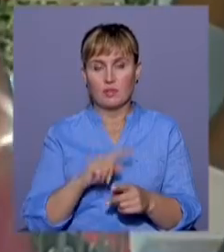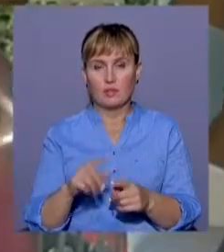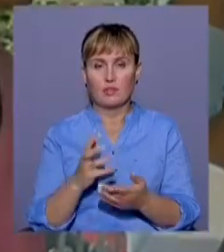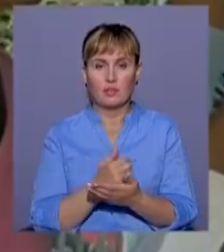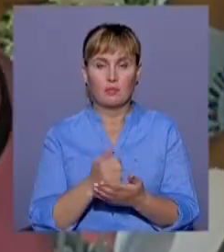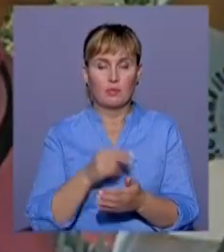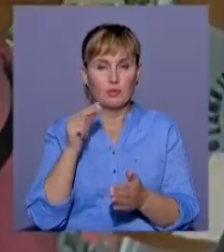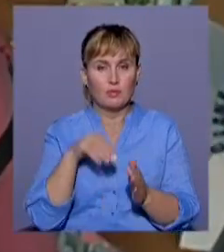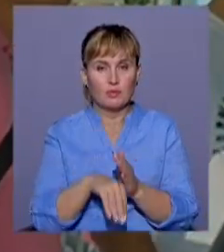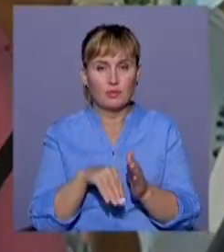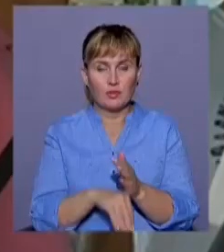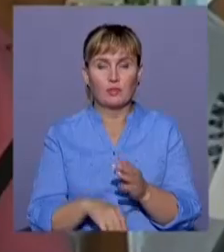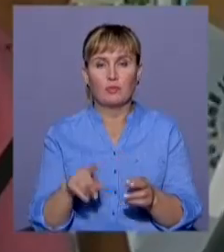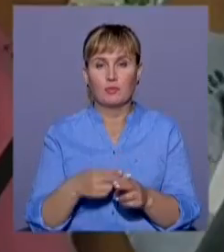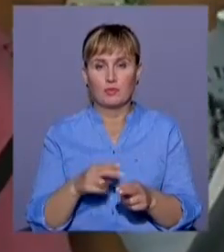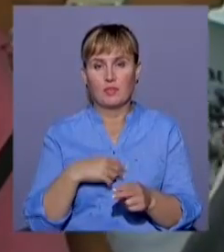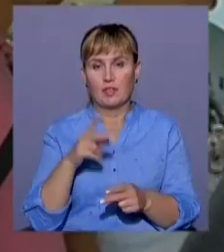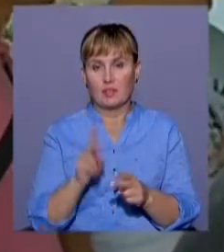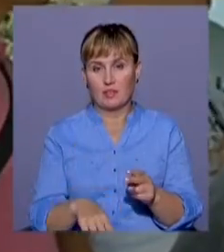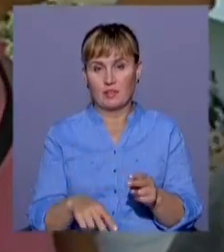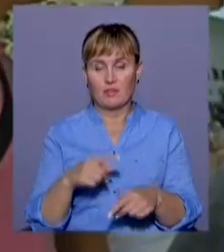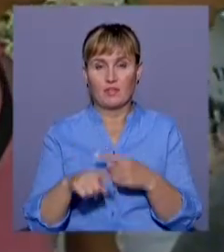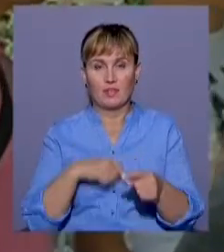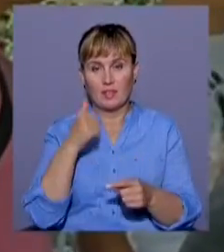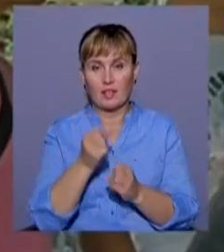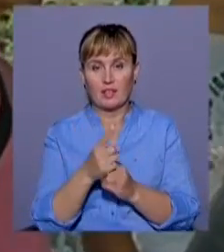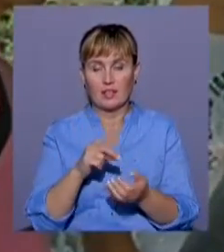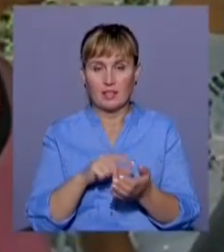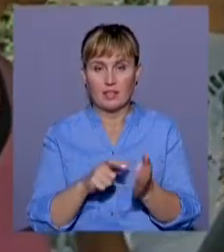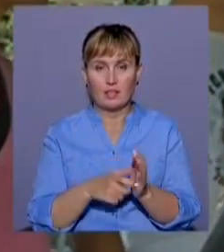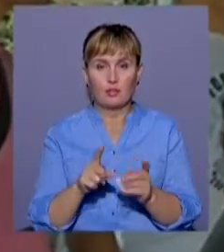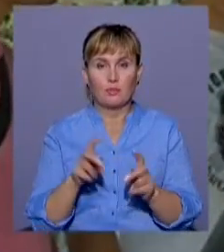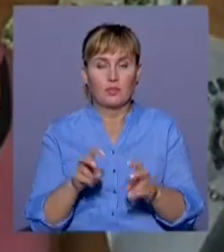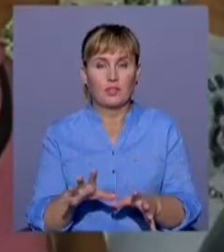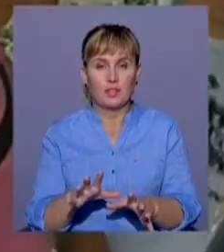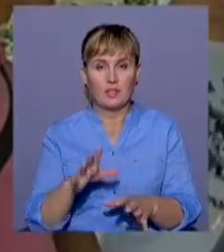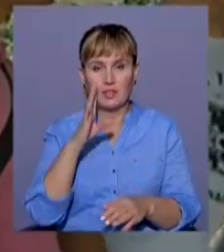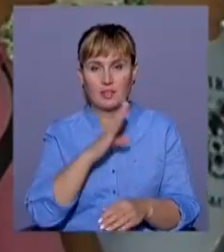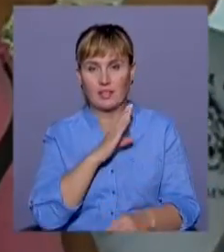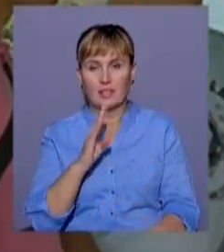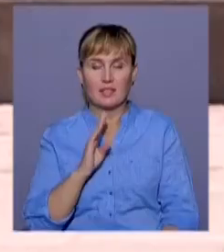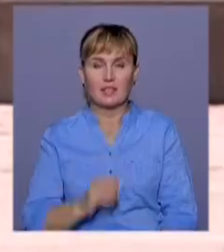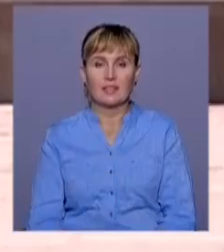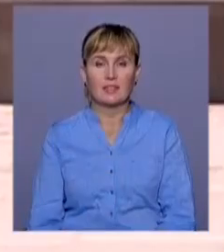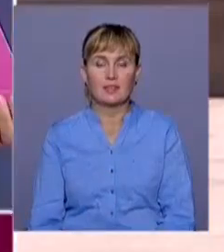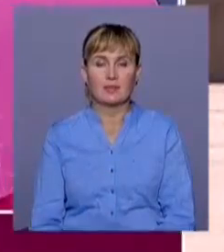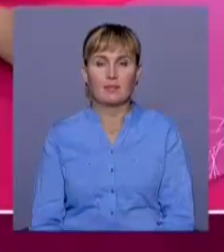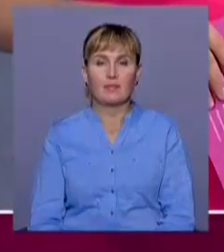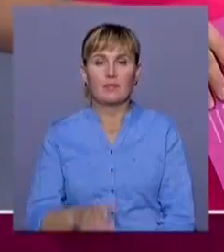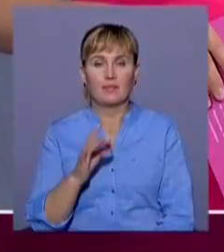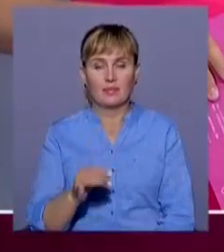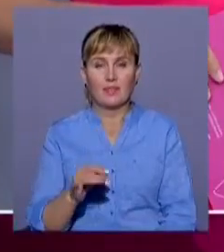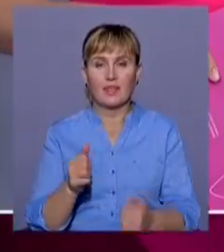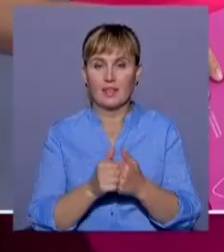учебу, потому что я заканчиваю потом, в следующем году 11 класс, чтобы не сидеть на шее у родителей. Не секрет, что наряду